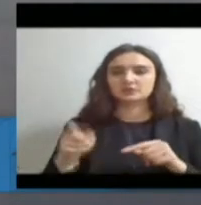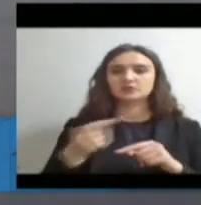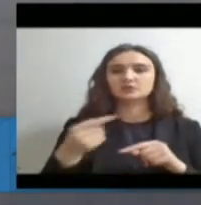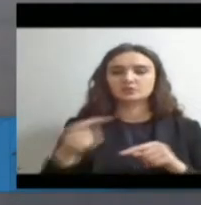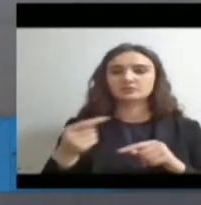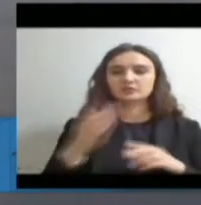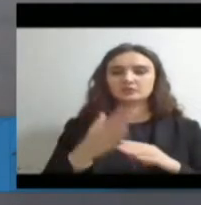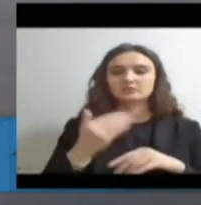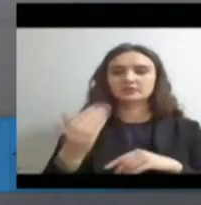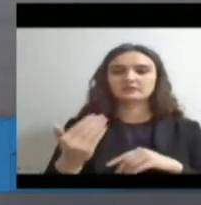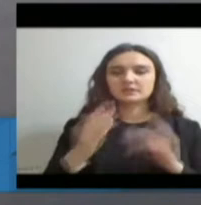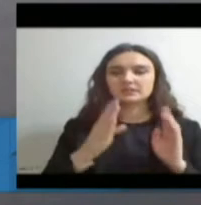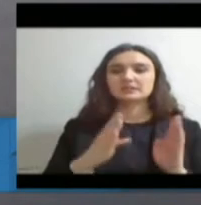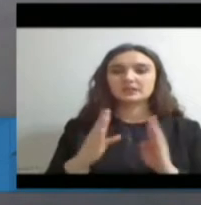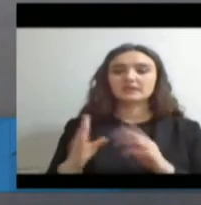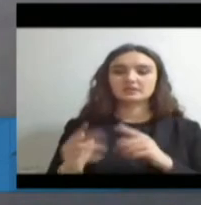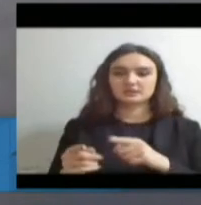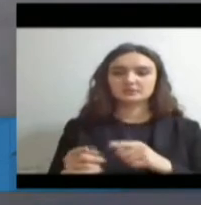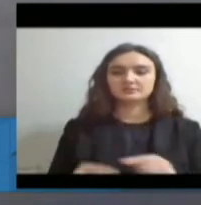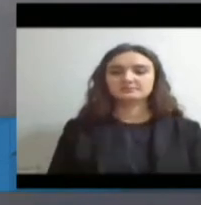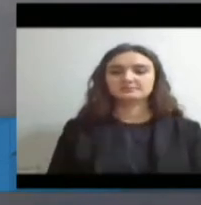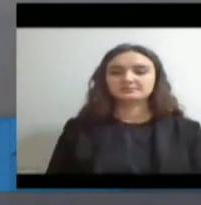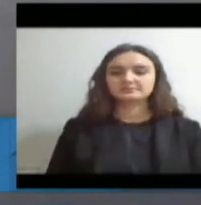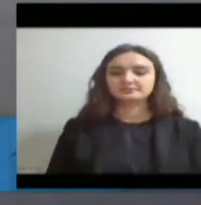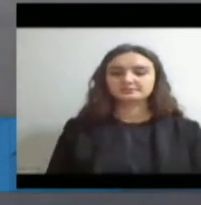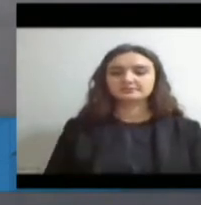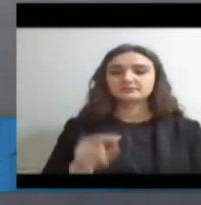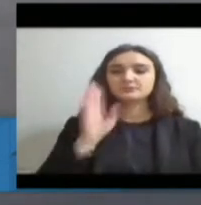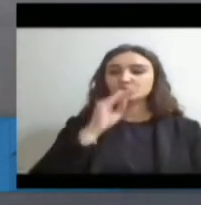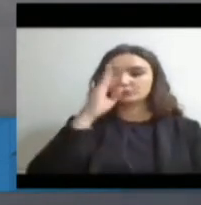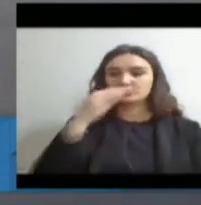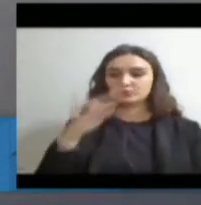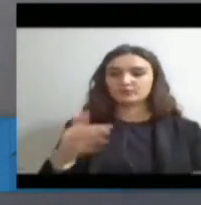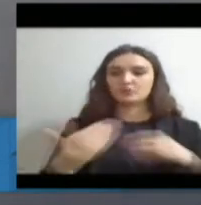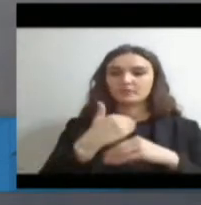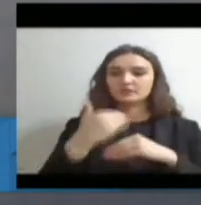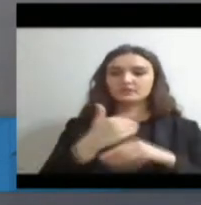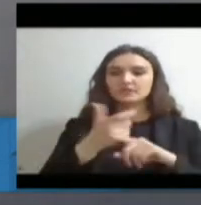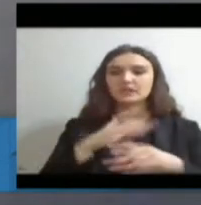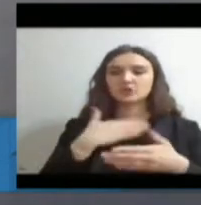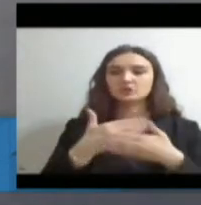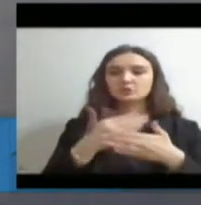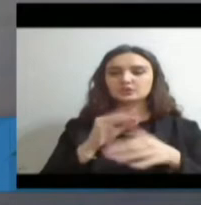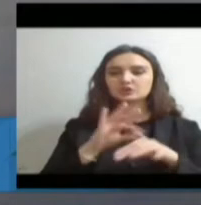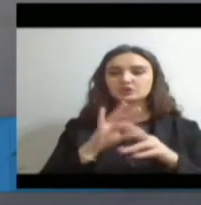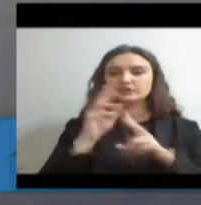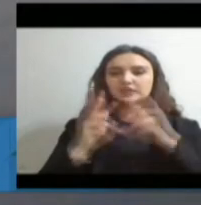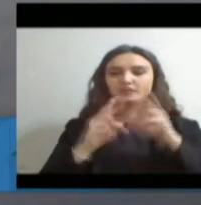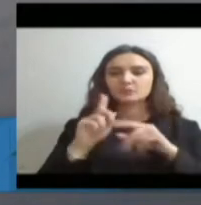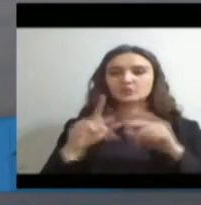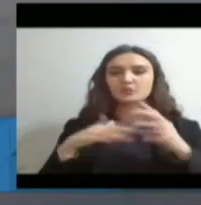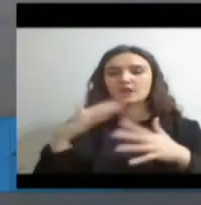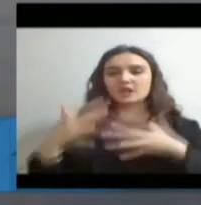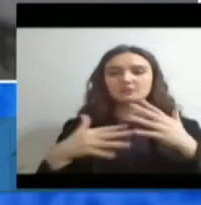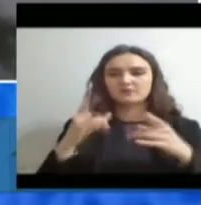მათ ქცევაზე და მშობლები უკვე მოგმართავენ ძალიან აქტიურად ცივილებით, რომ აირია ბავშვის